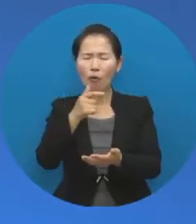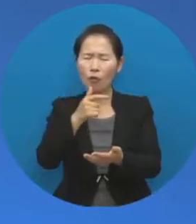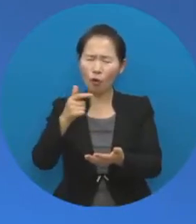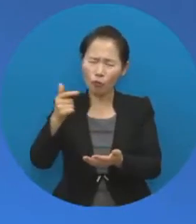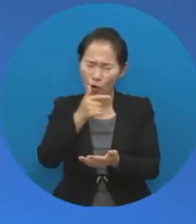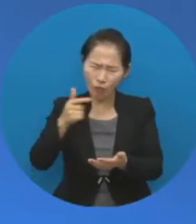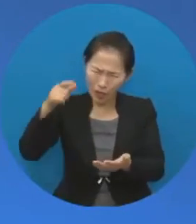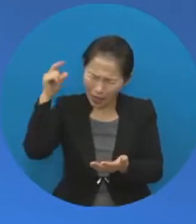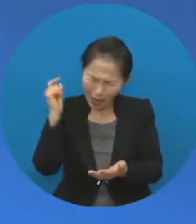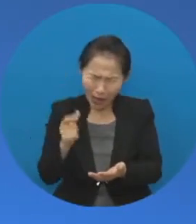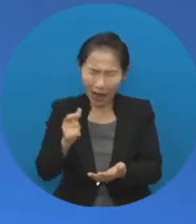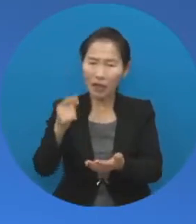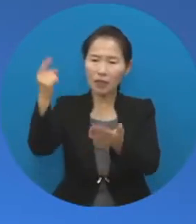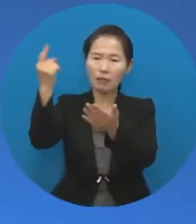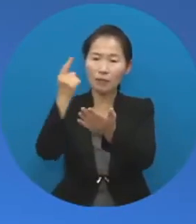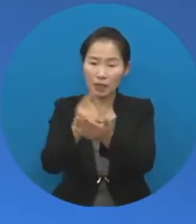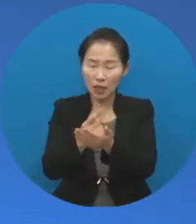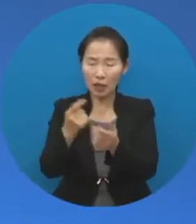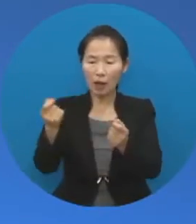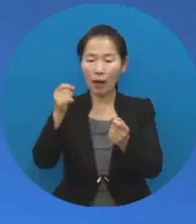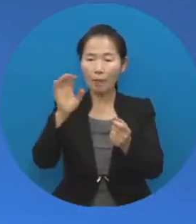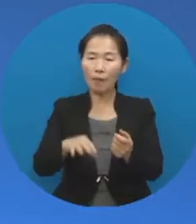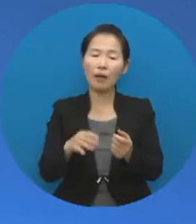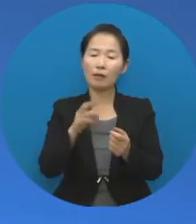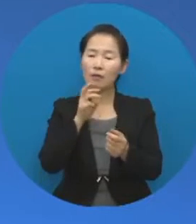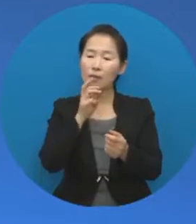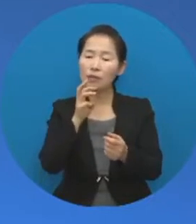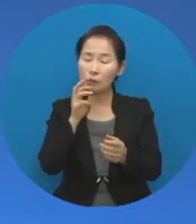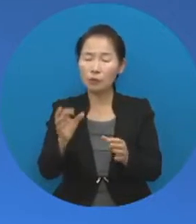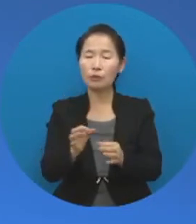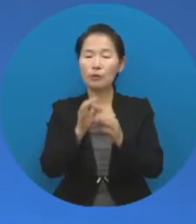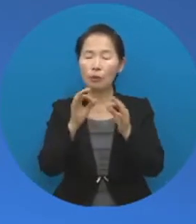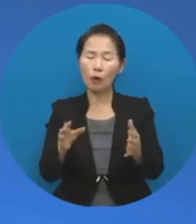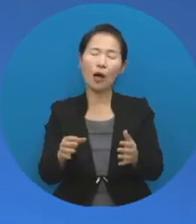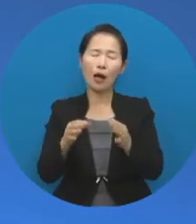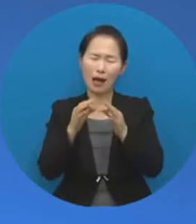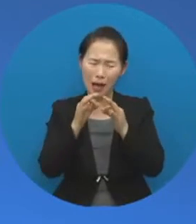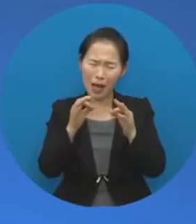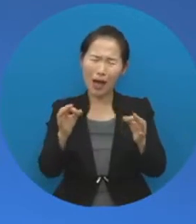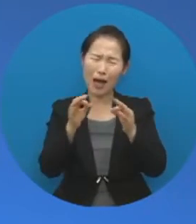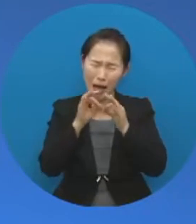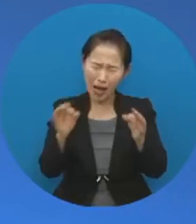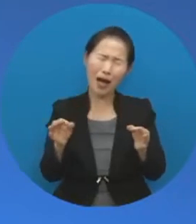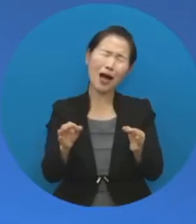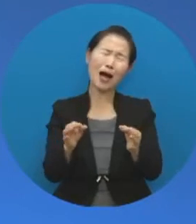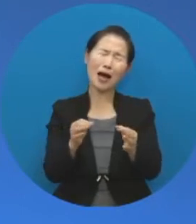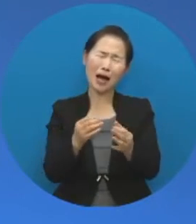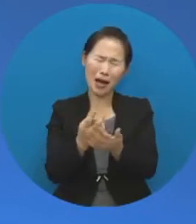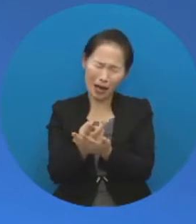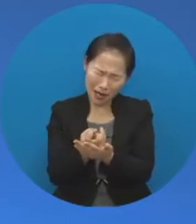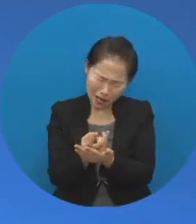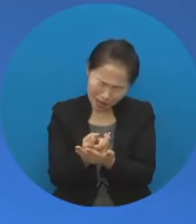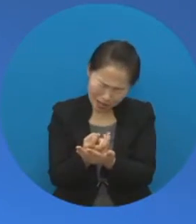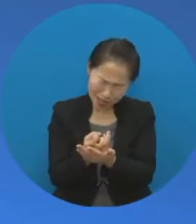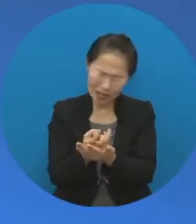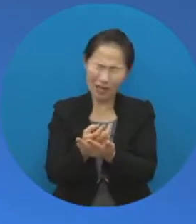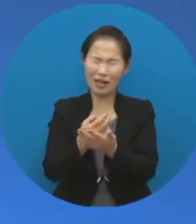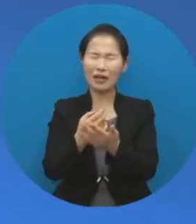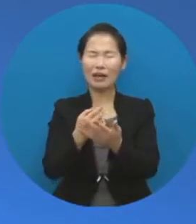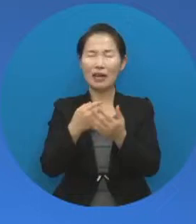처음으로 경험하는. 그래서 막 너무 30분 동안 막 대성통곡하고 막 울음이 터져 나와서 울고 그래서